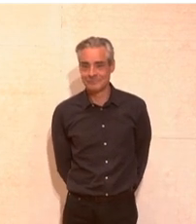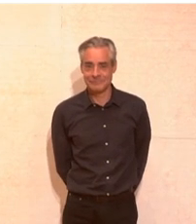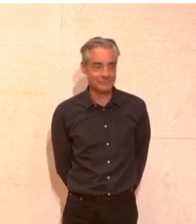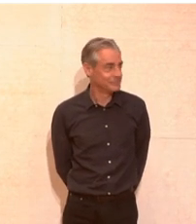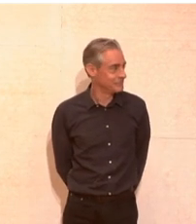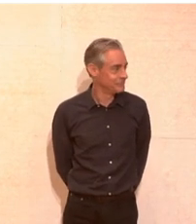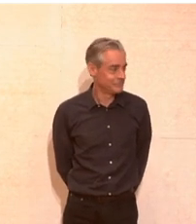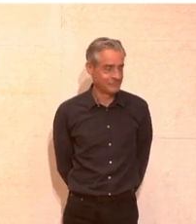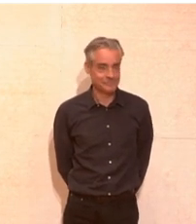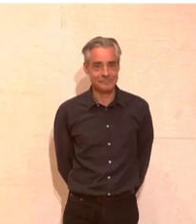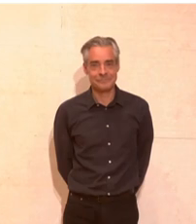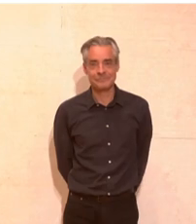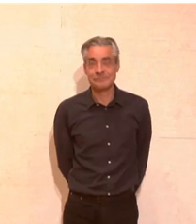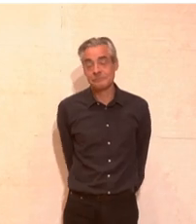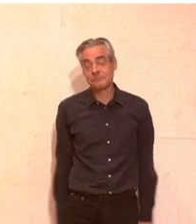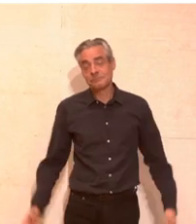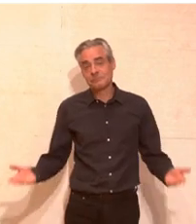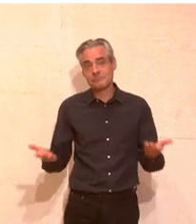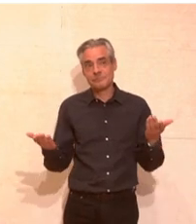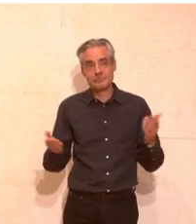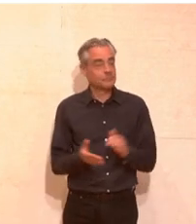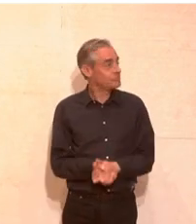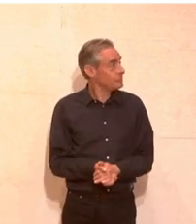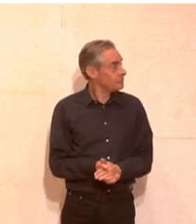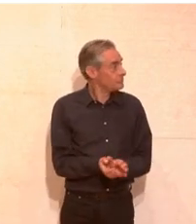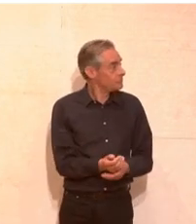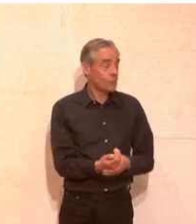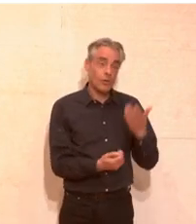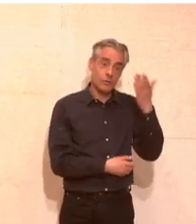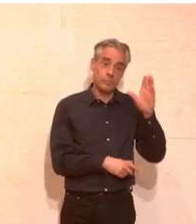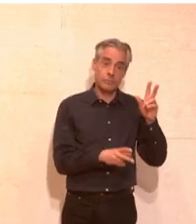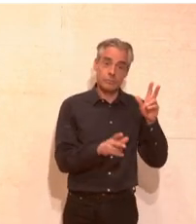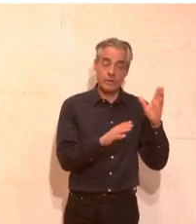Bah, écoutez, je vais peut-être partir sur cette présentation là alors, j'espère que...